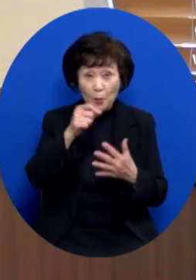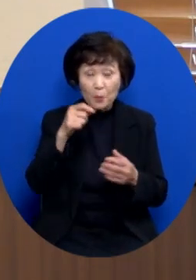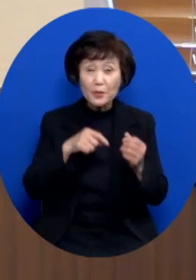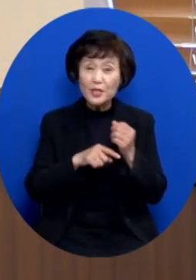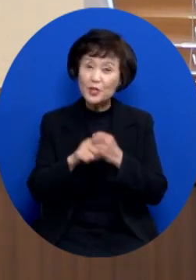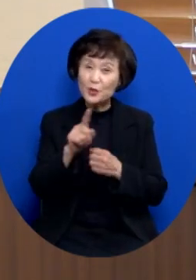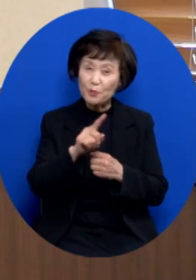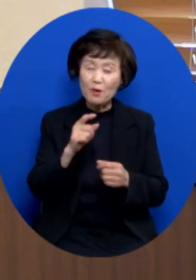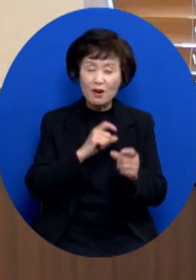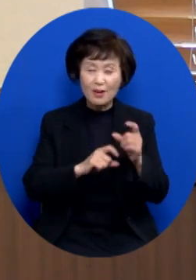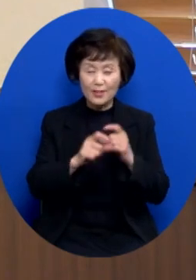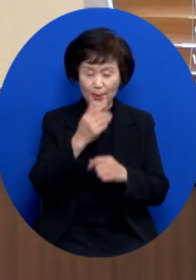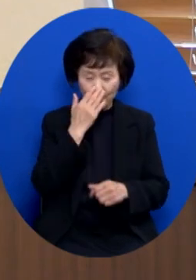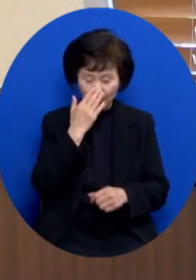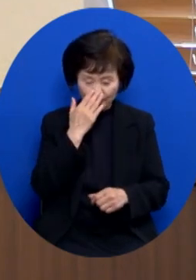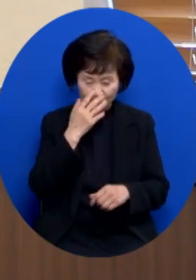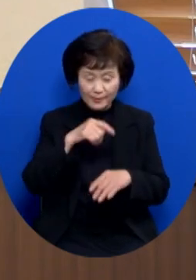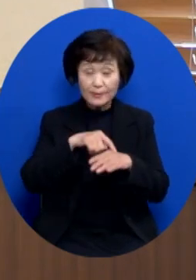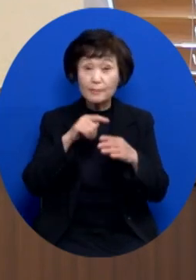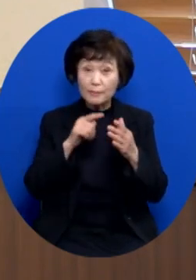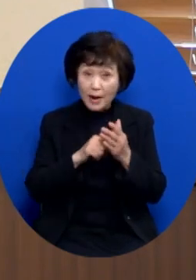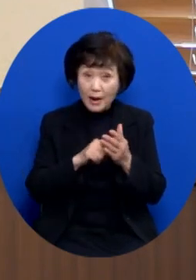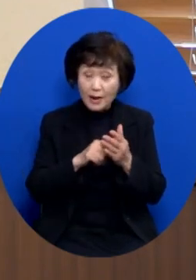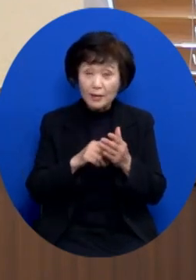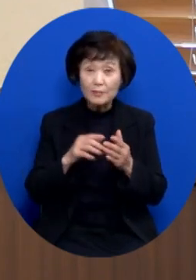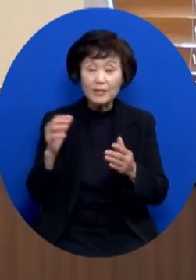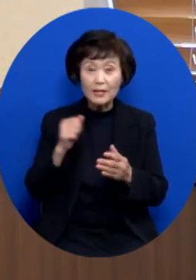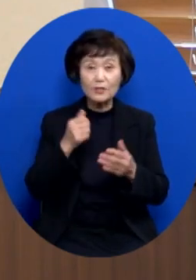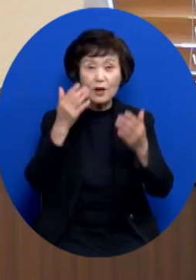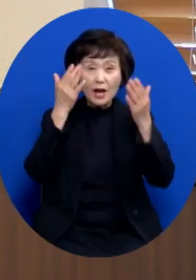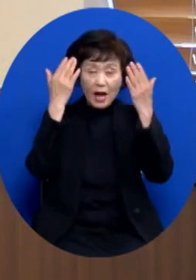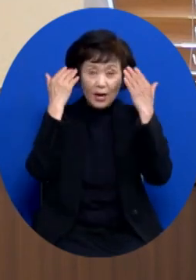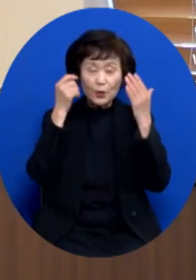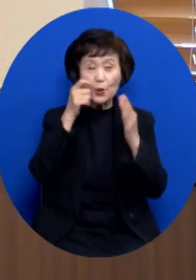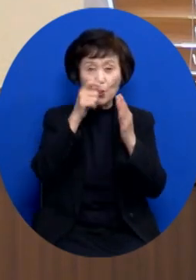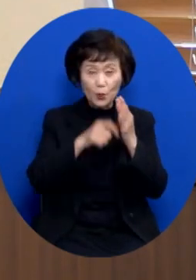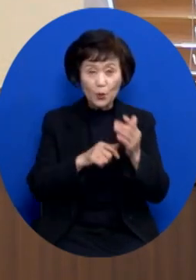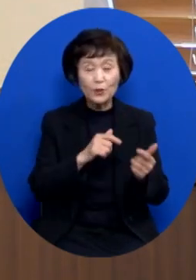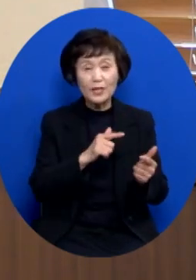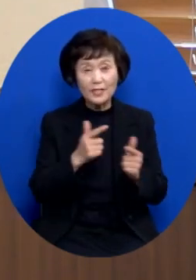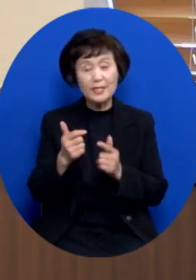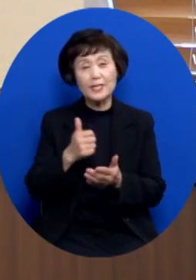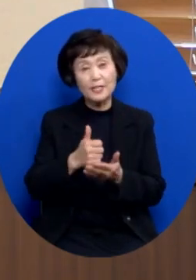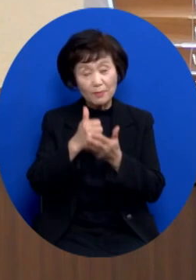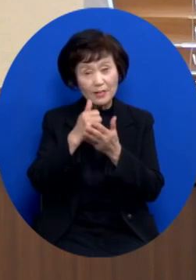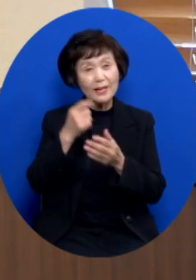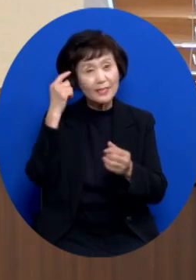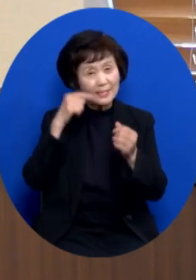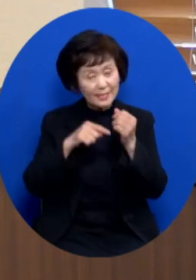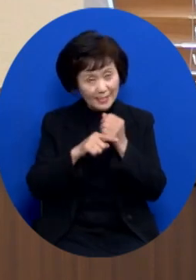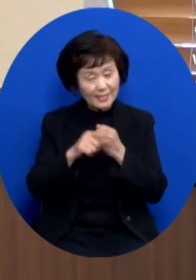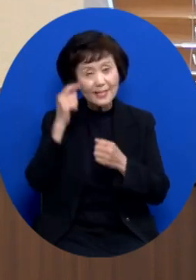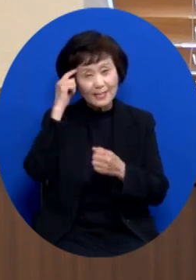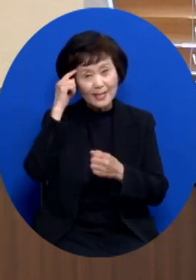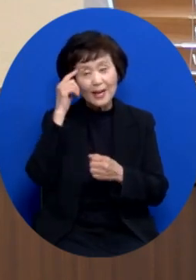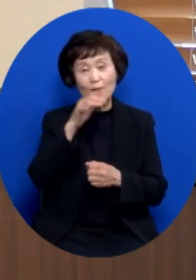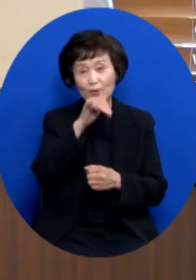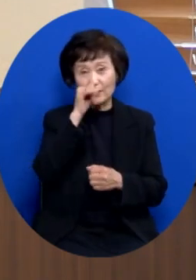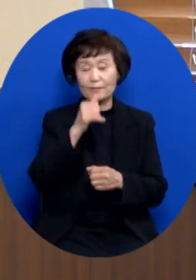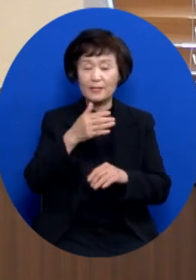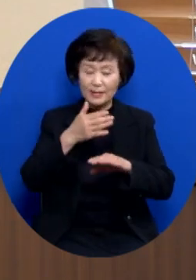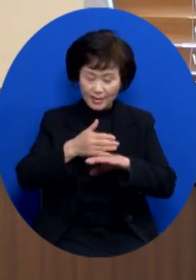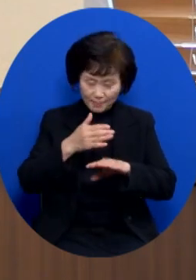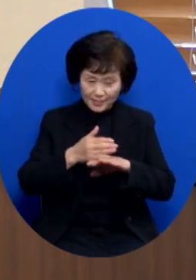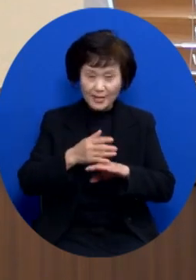더 겸손한 마음으로 학교를 섬기라, 교단을 섬기라 하는 뜻이라고 저는 받아들이고 있습니다. 참